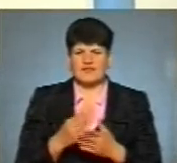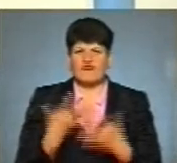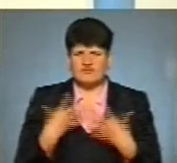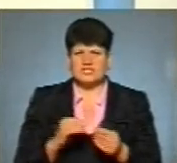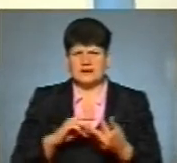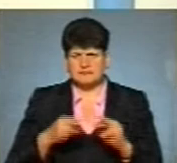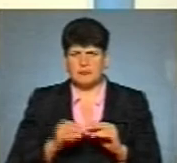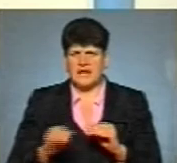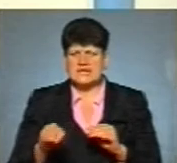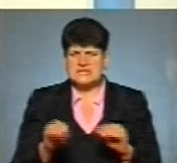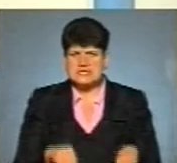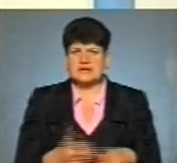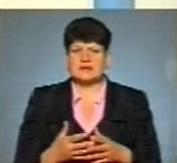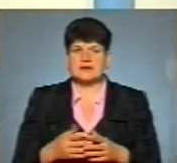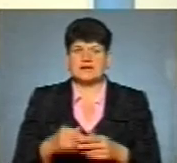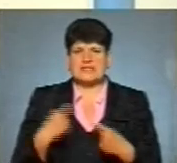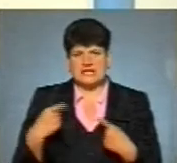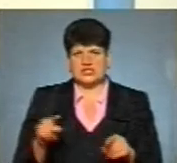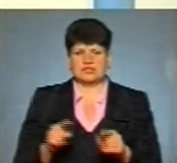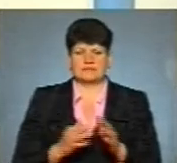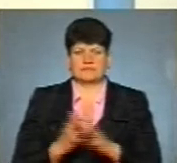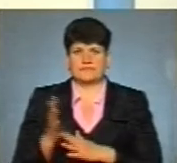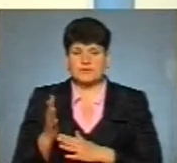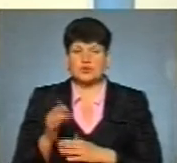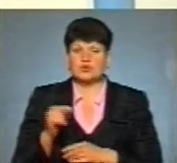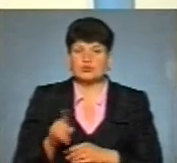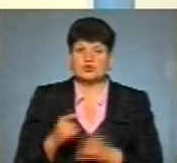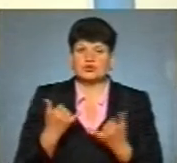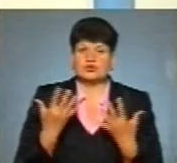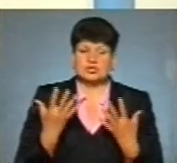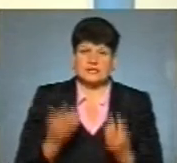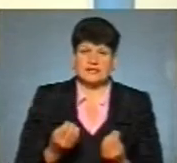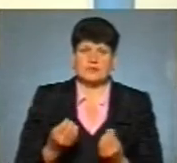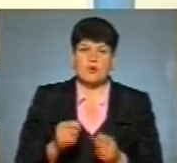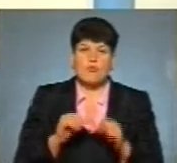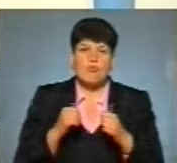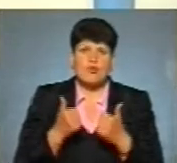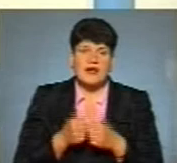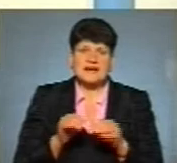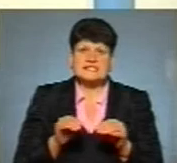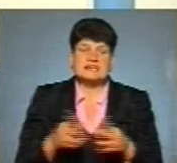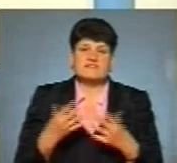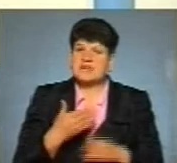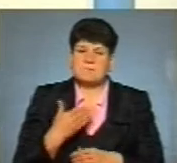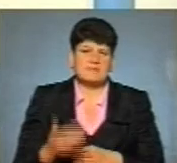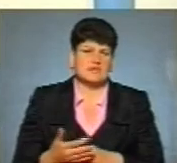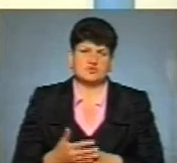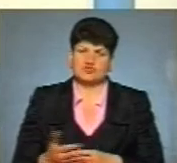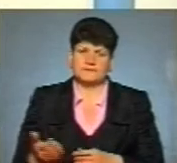площа заактовані і пересіяні іншими культурами, тому що на сьогоднішній день, будемо казати, буряк вже сіяти пізно, досить